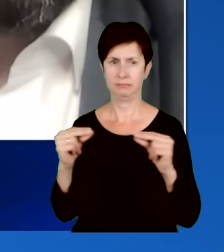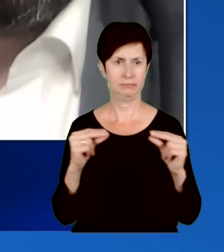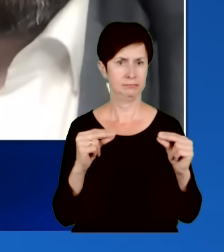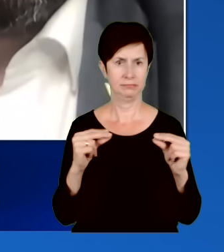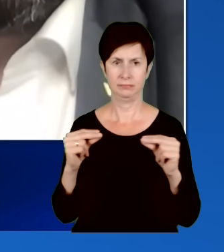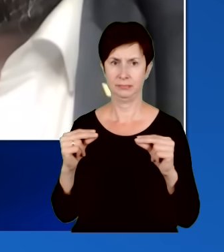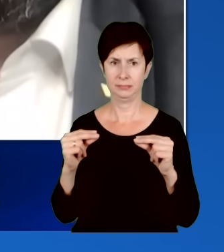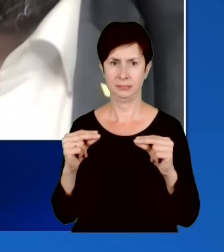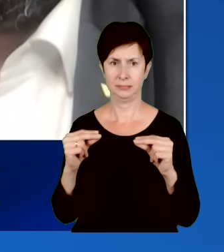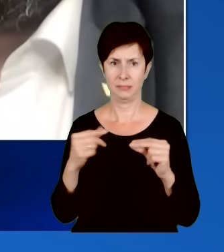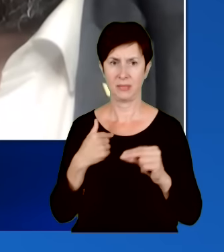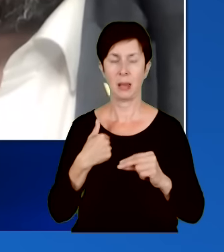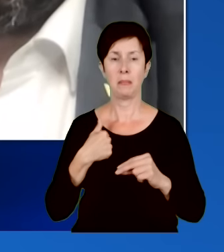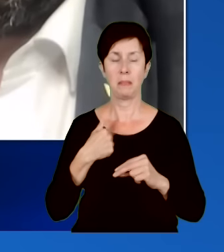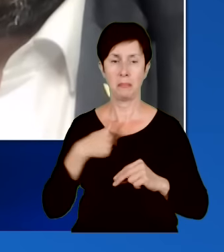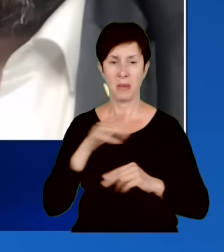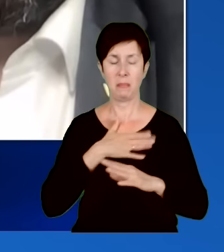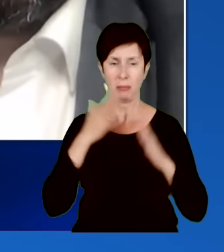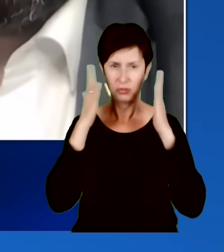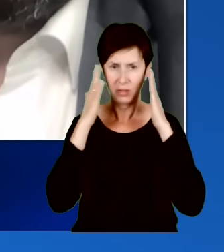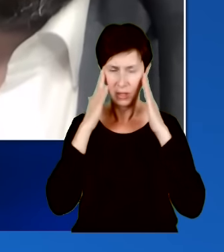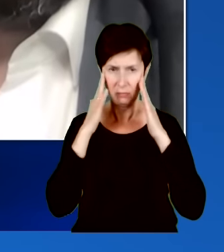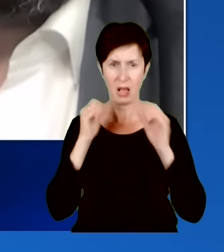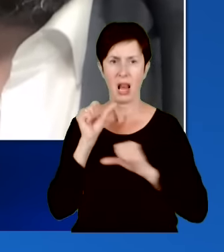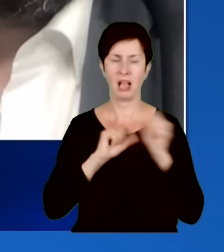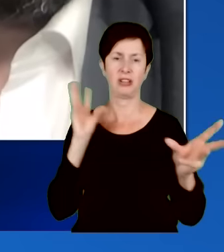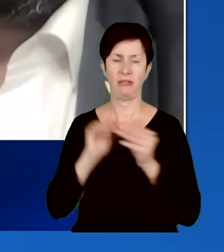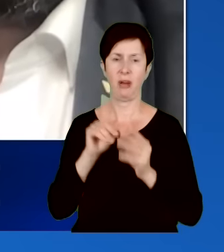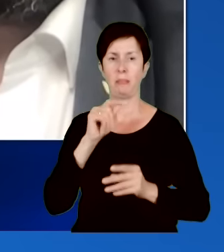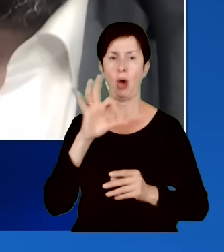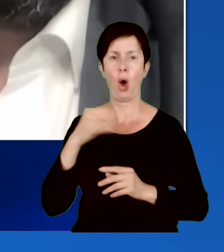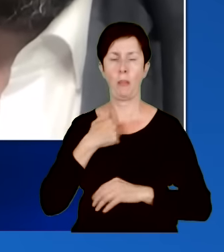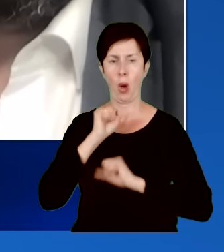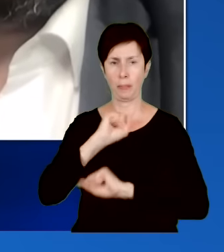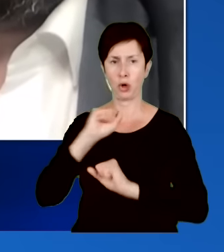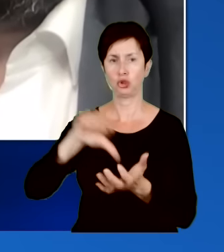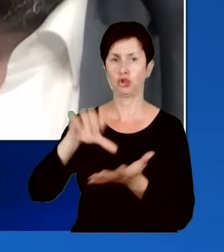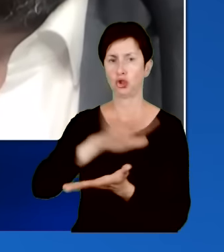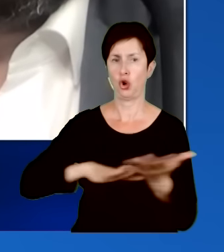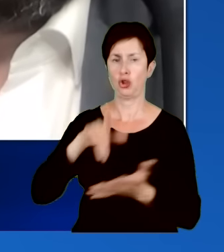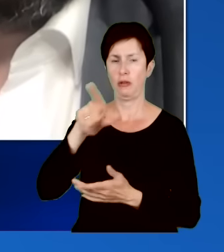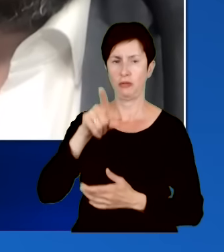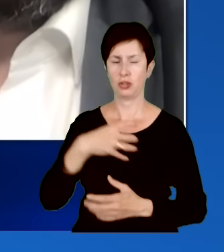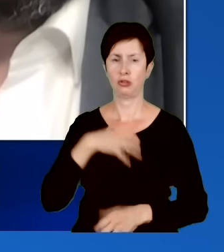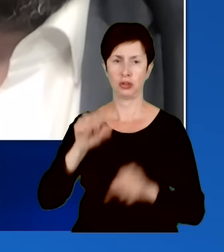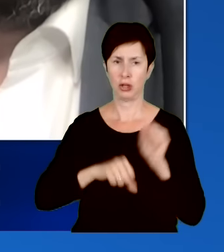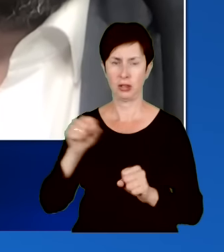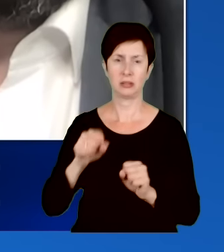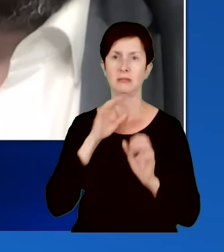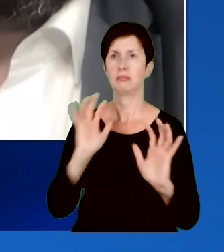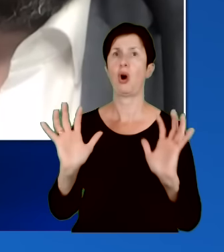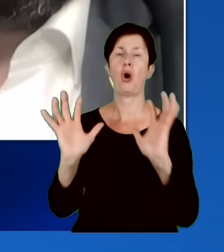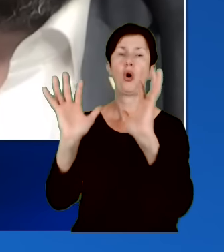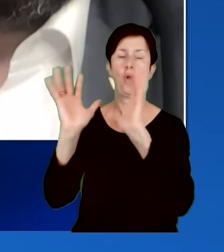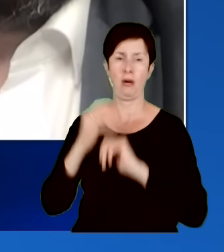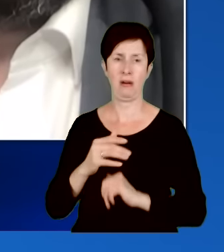świadomość tego że przez lata platforma broniła tego środowiska wyświęcał To środowisko wiedząc o tym dlaczego